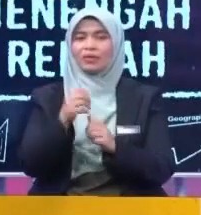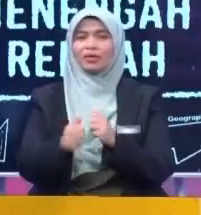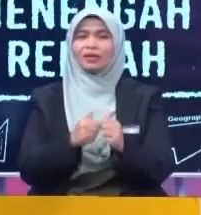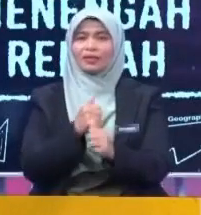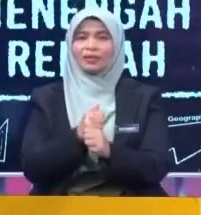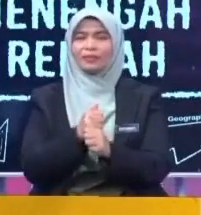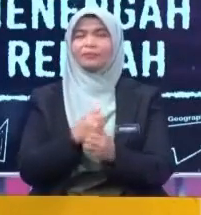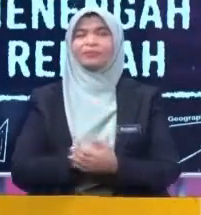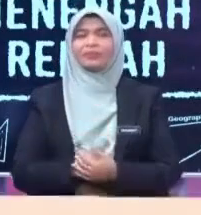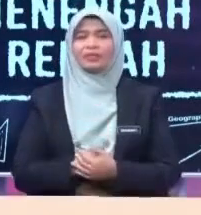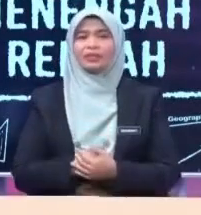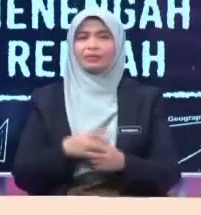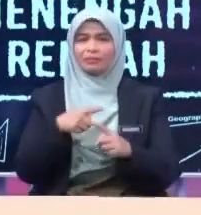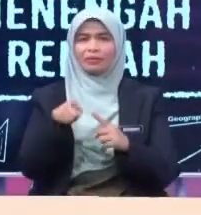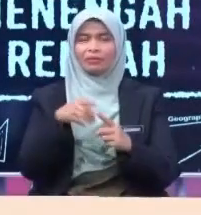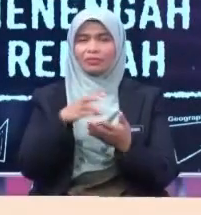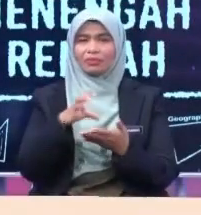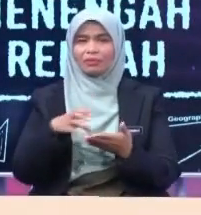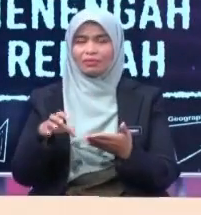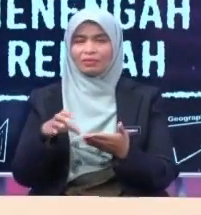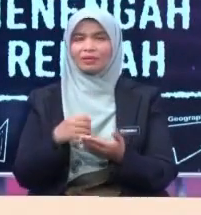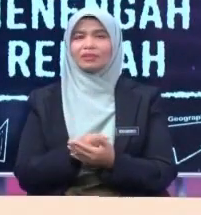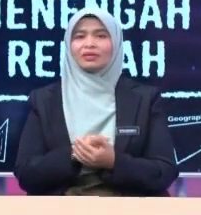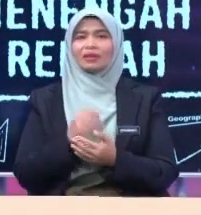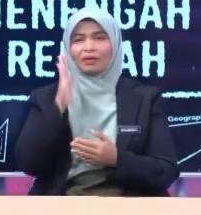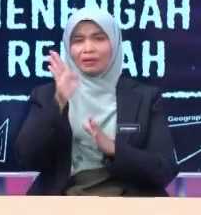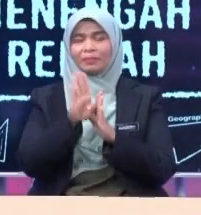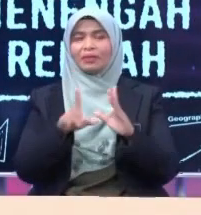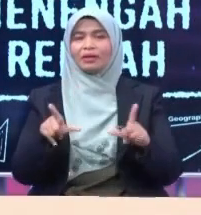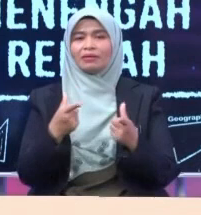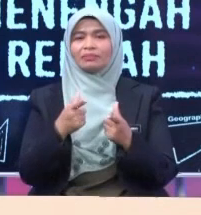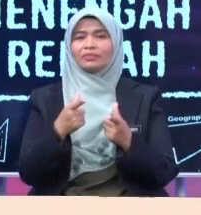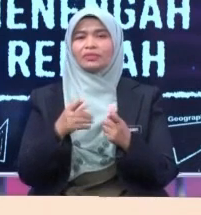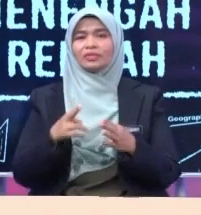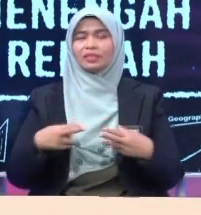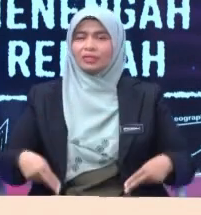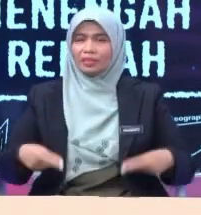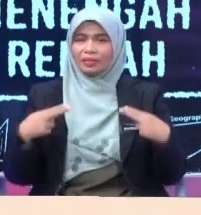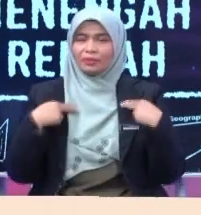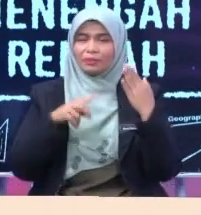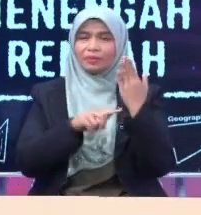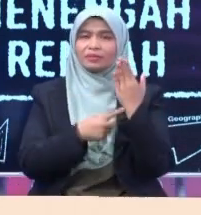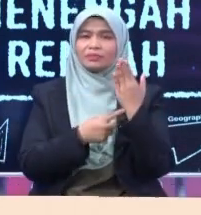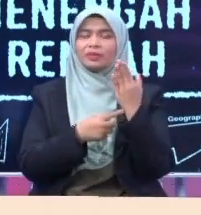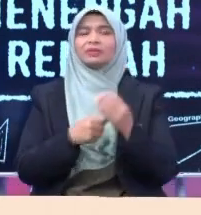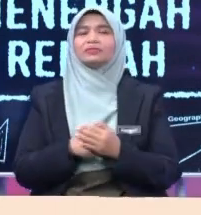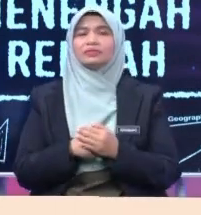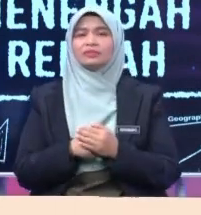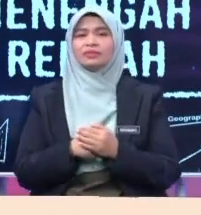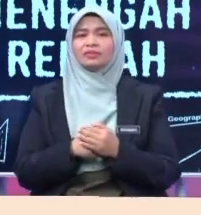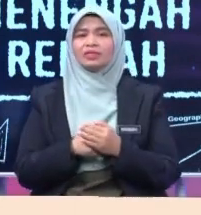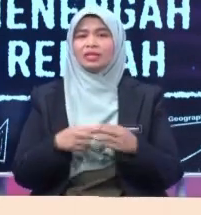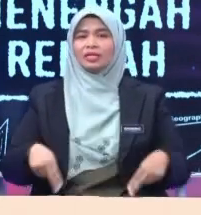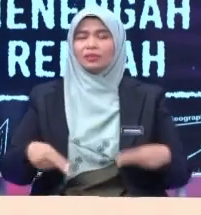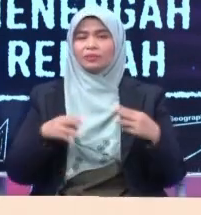apabila musnah dah semua dengan izin Allah, akan berlaku pula kebangkitan semula di mana kehidupan semula